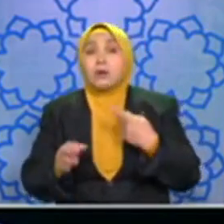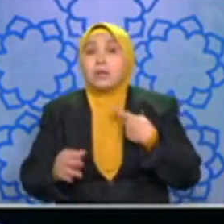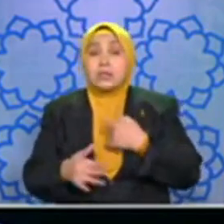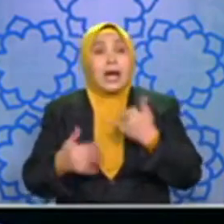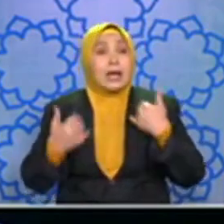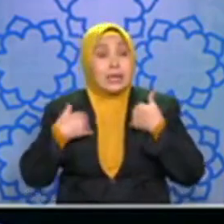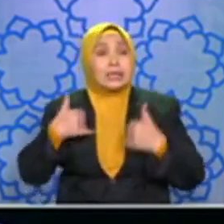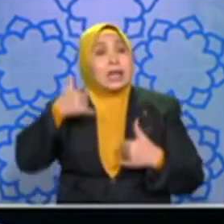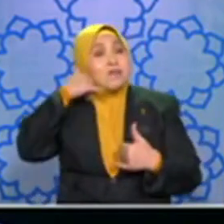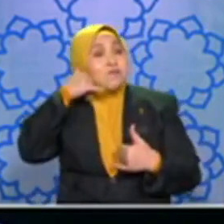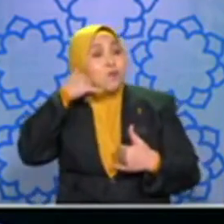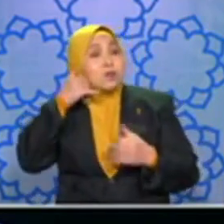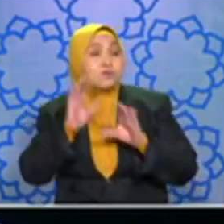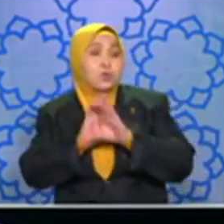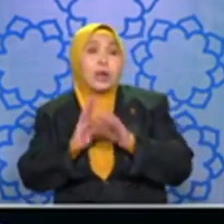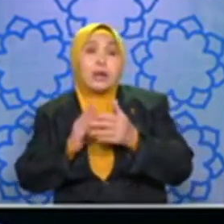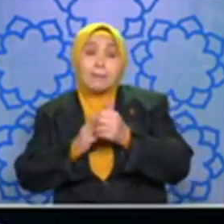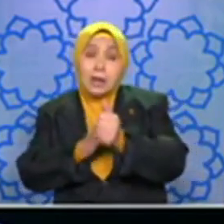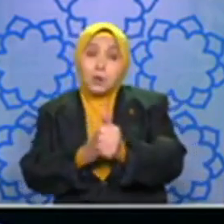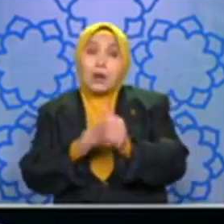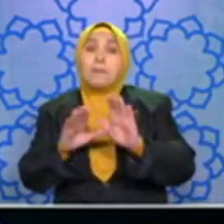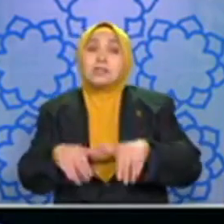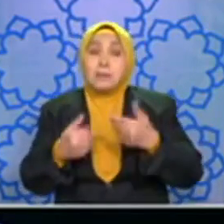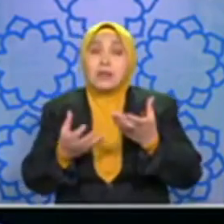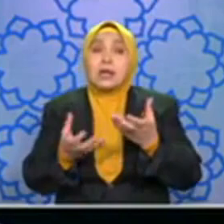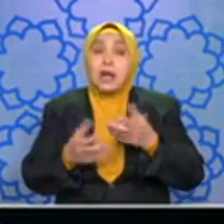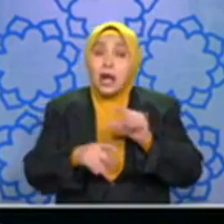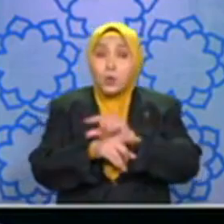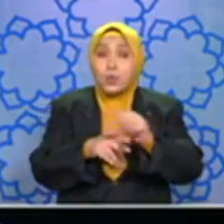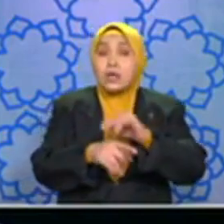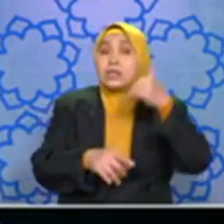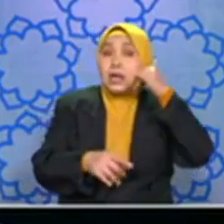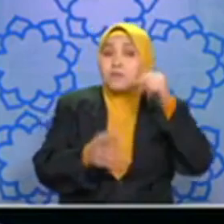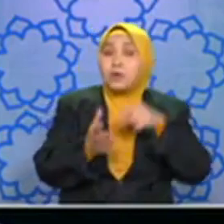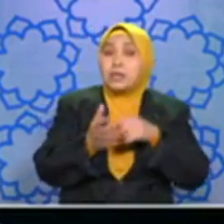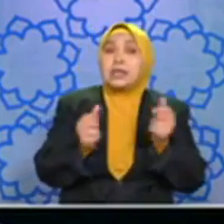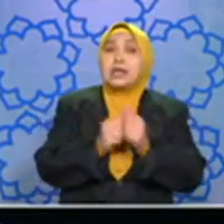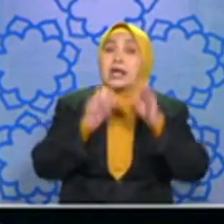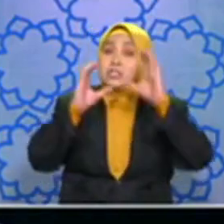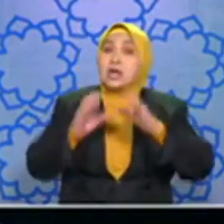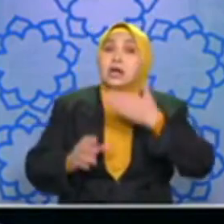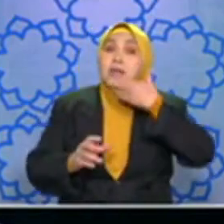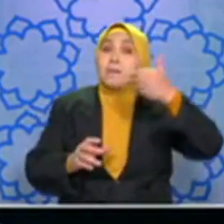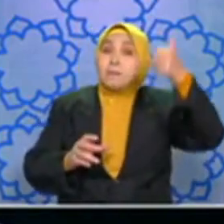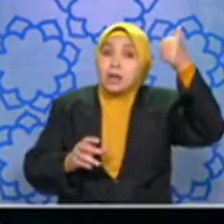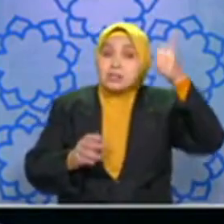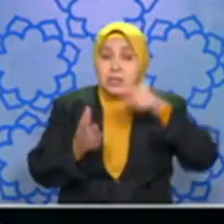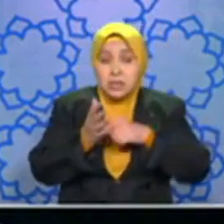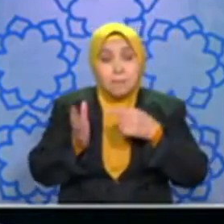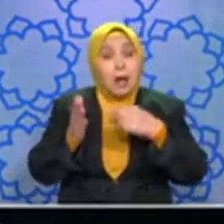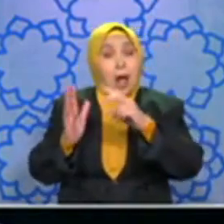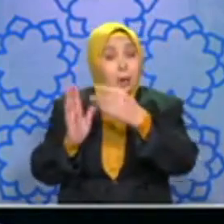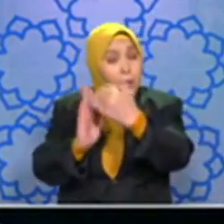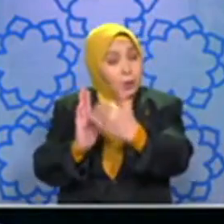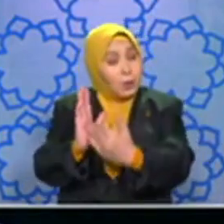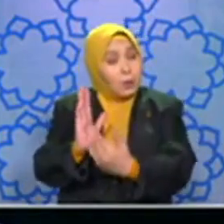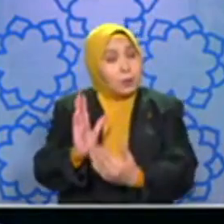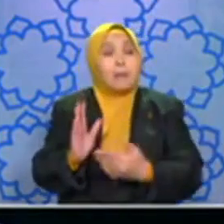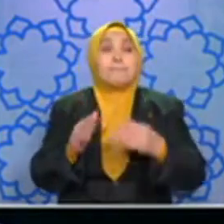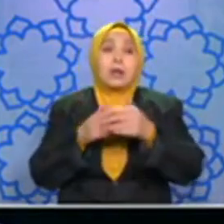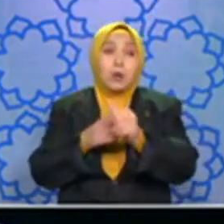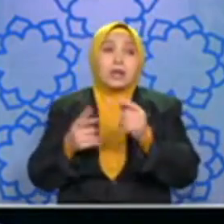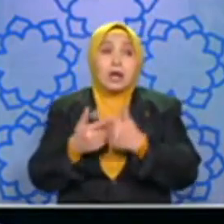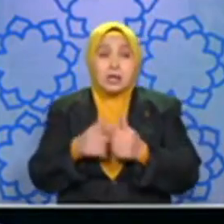Ustaz, ya? Ada panduan macam mana nak guna telefon ini dengan cara yang terbaik. Ini panduannya, salah satunya daripada